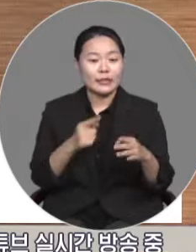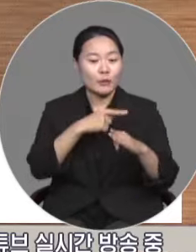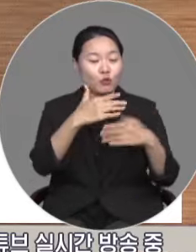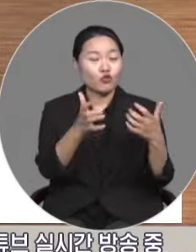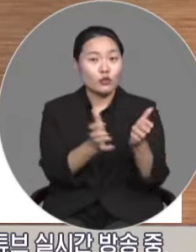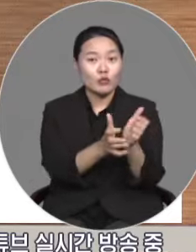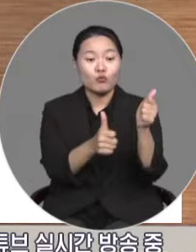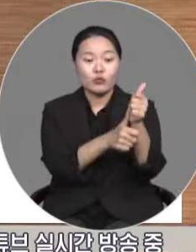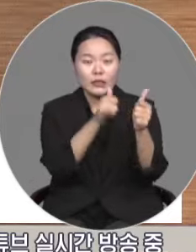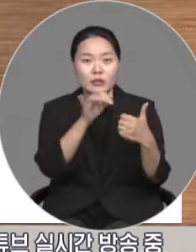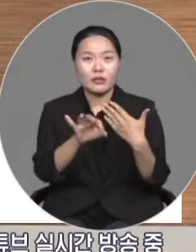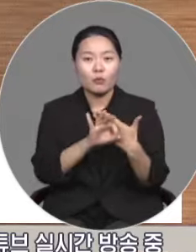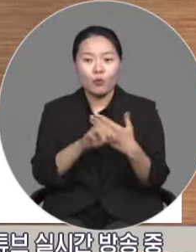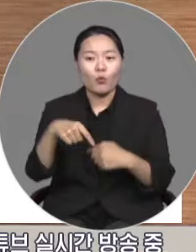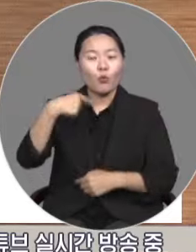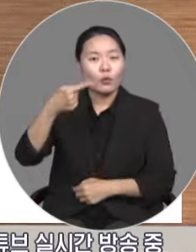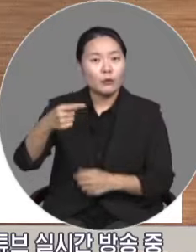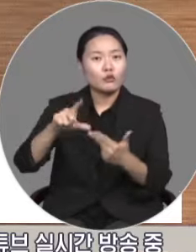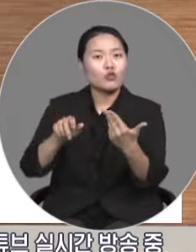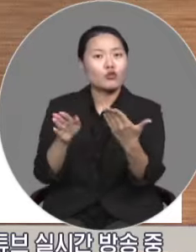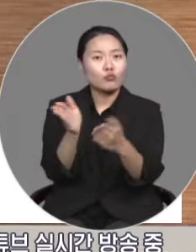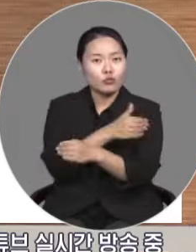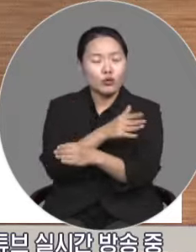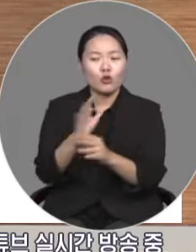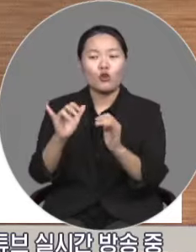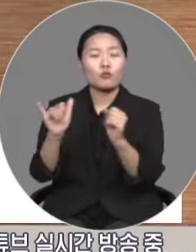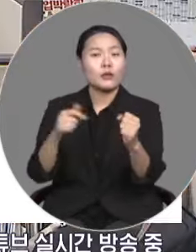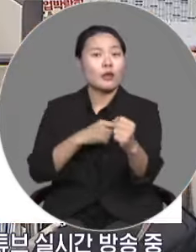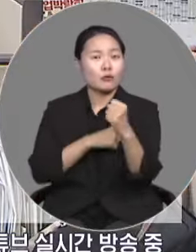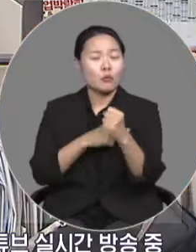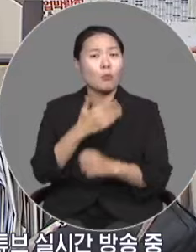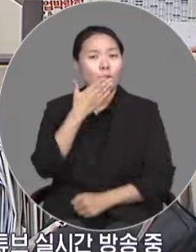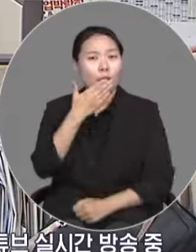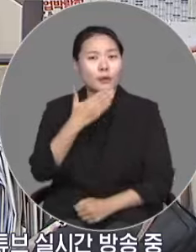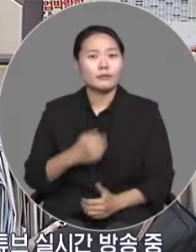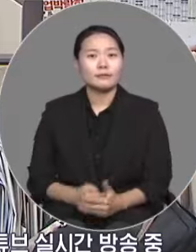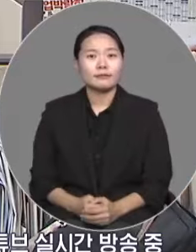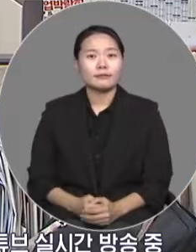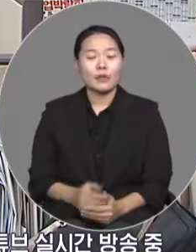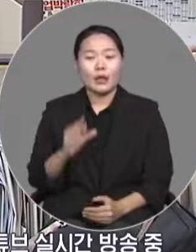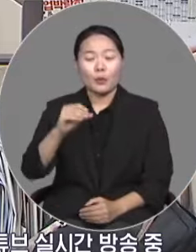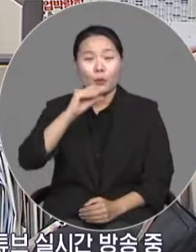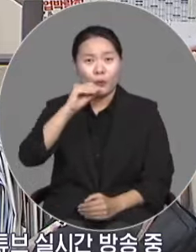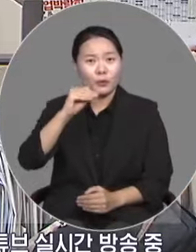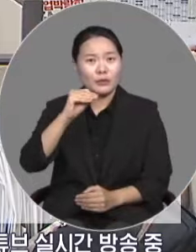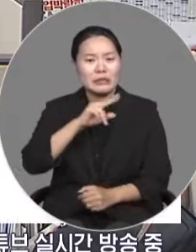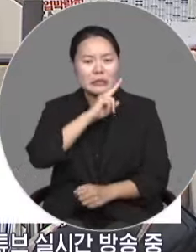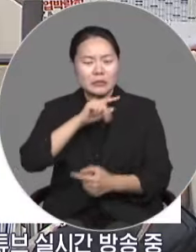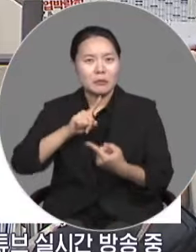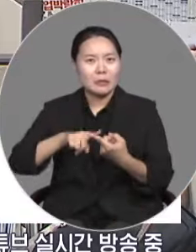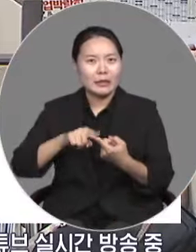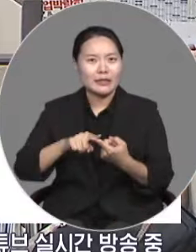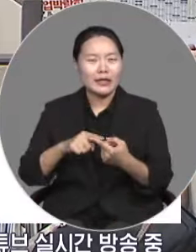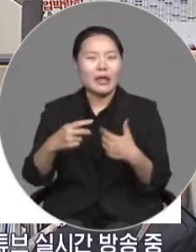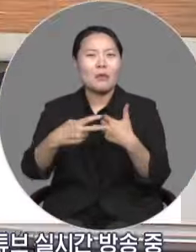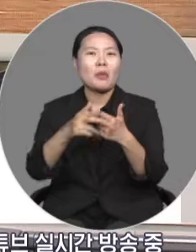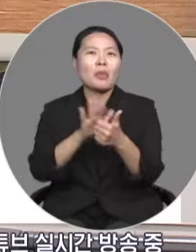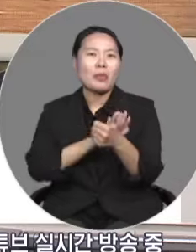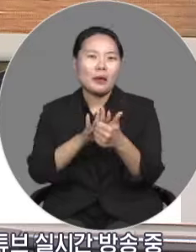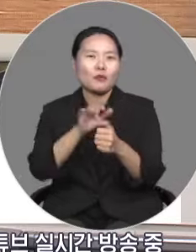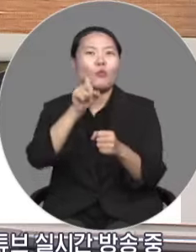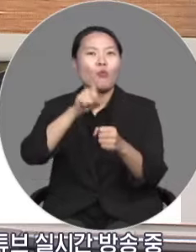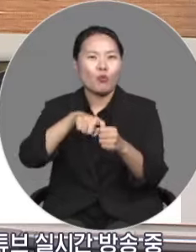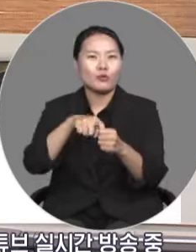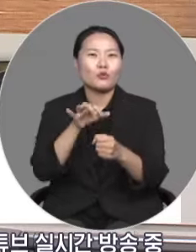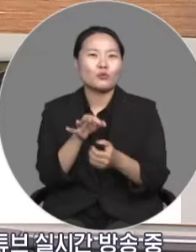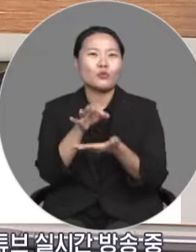했다면 후반기는 국민의힘이 할 수 있는 것이고, 돈봉투 의혹에 대해선 병문안 당시 건넨 음료수